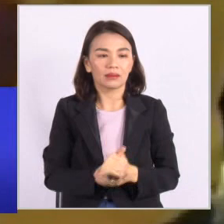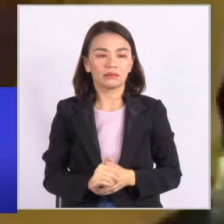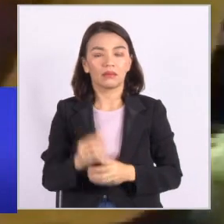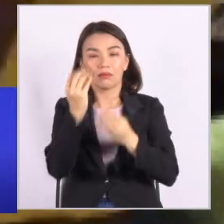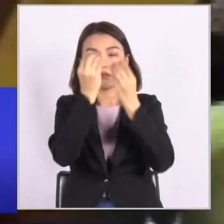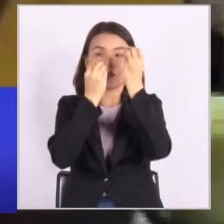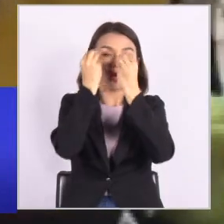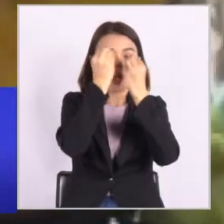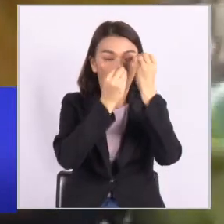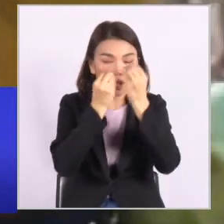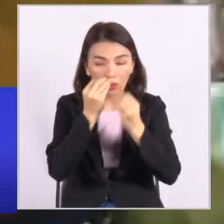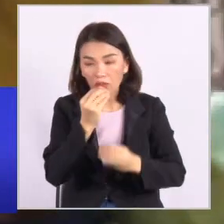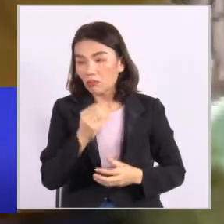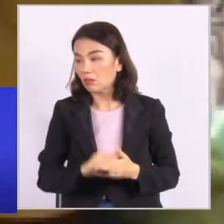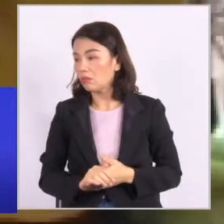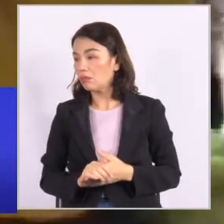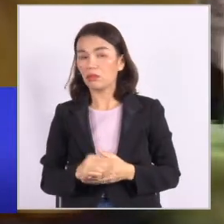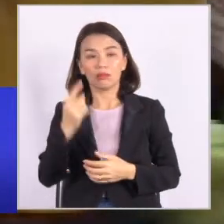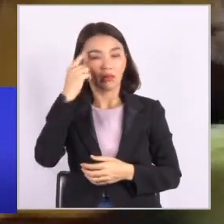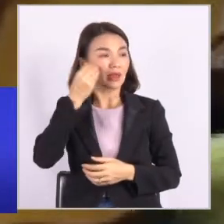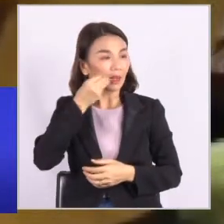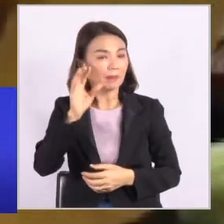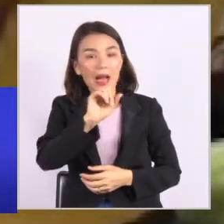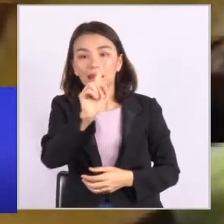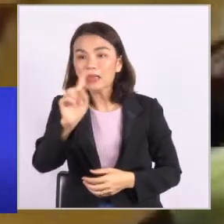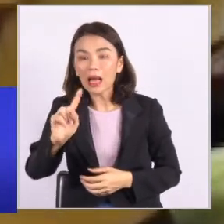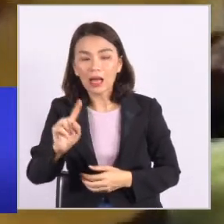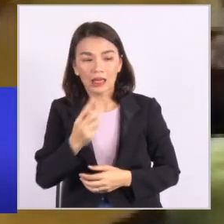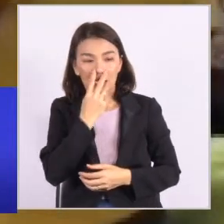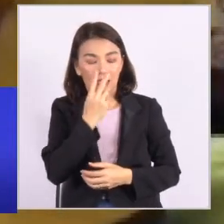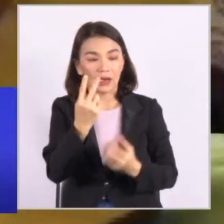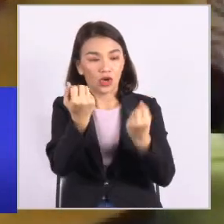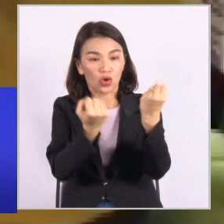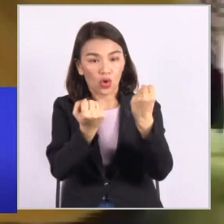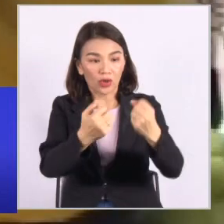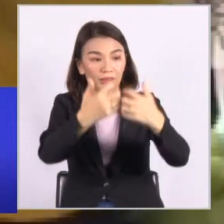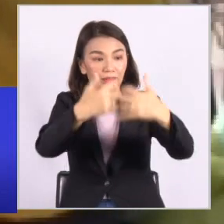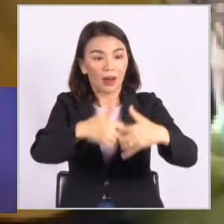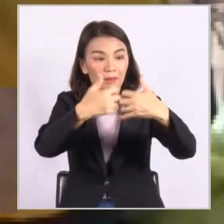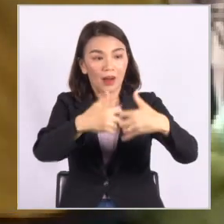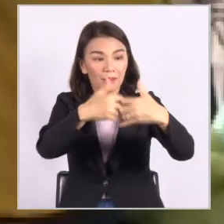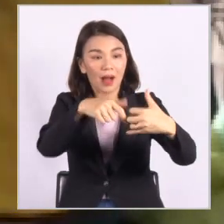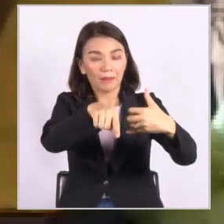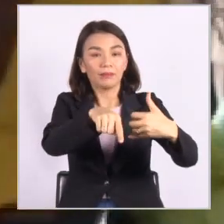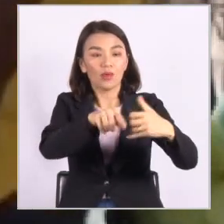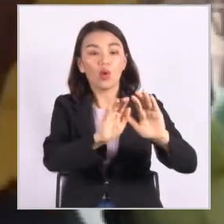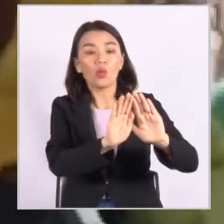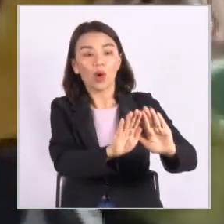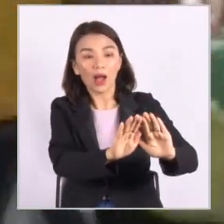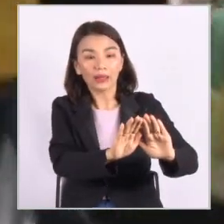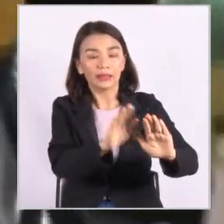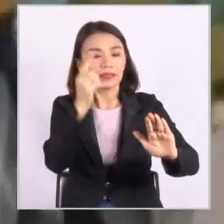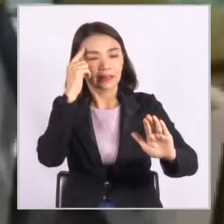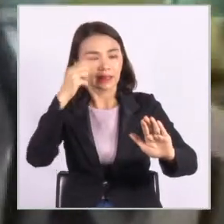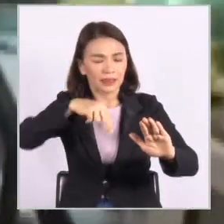เราก็งวยงงหาวิธีกลับบ้านบังเอิญเห็นรถกระบะจอดสตาร์ทติดเครื่องทิ้งเอาไว้เดิน